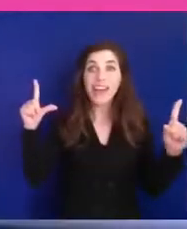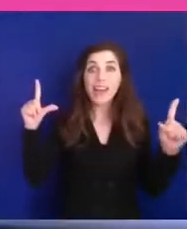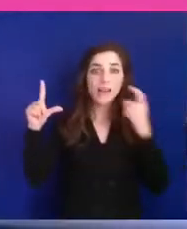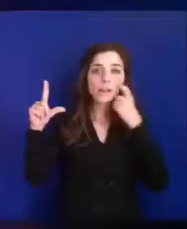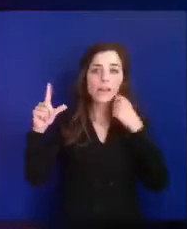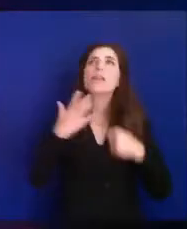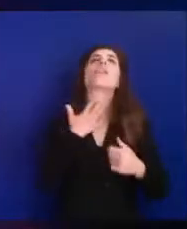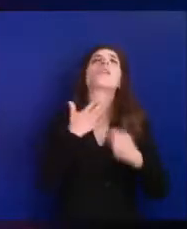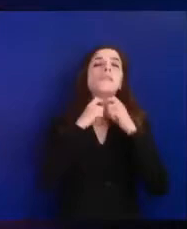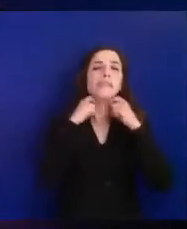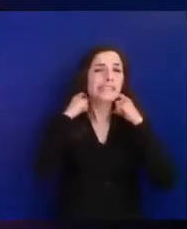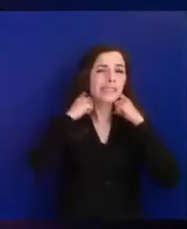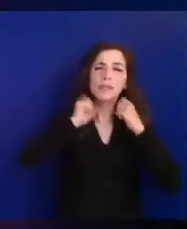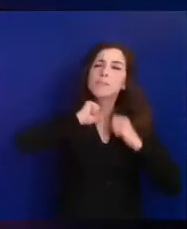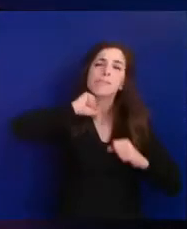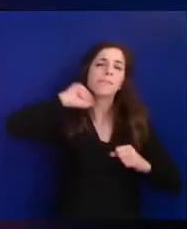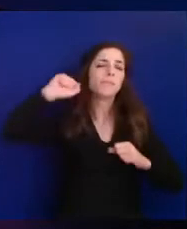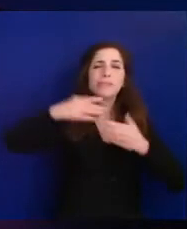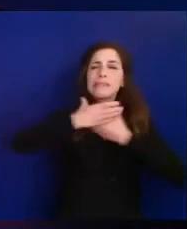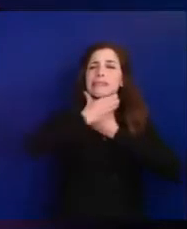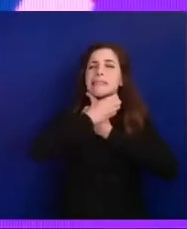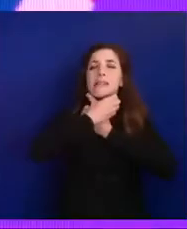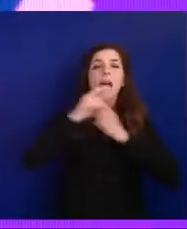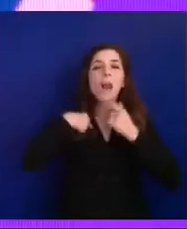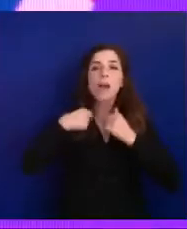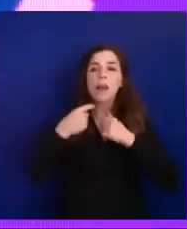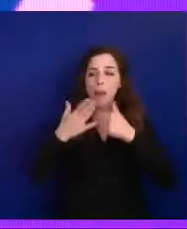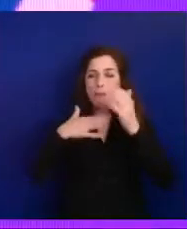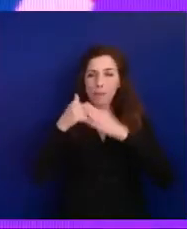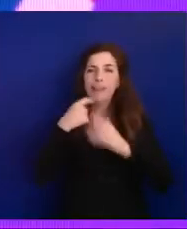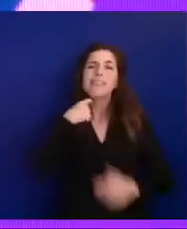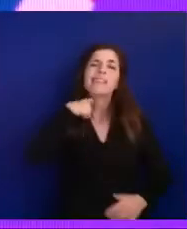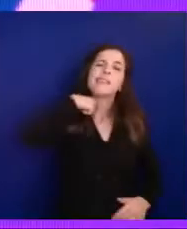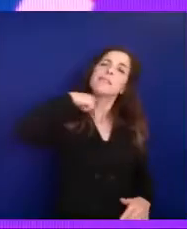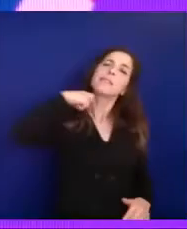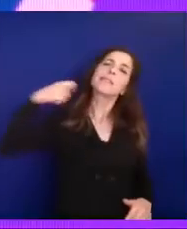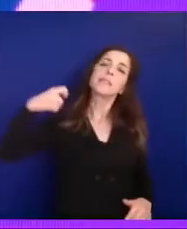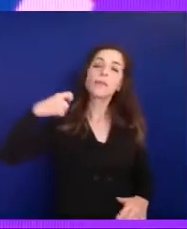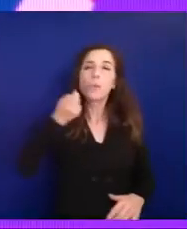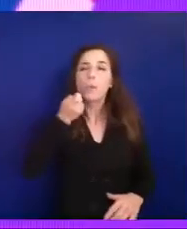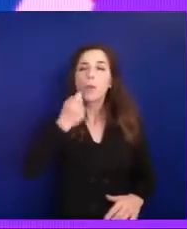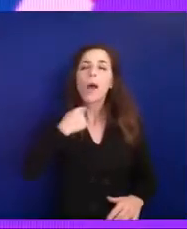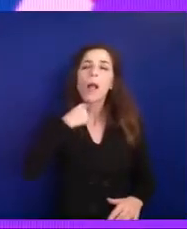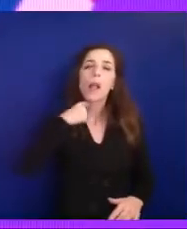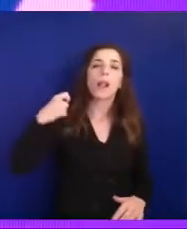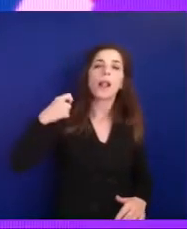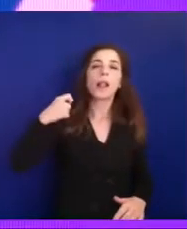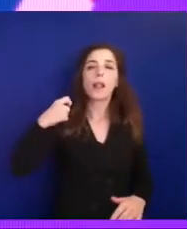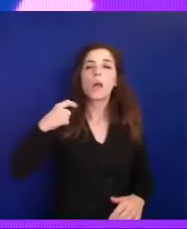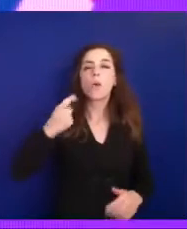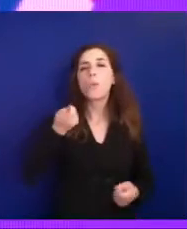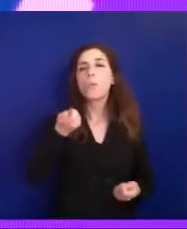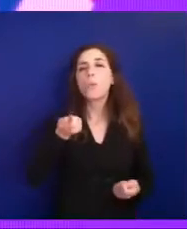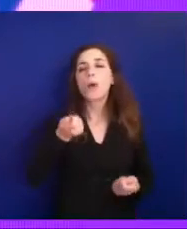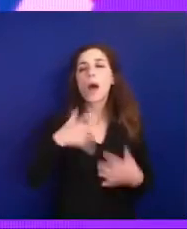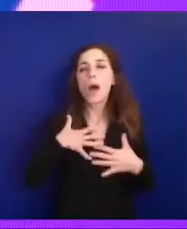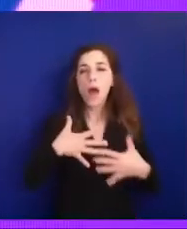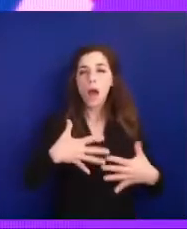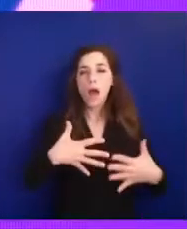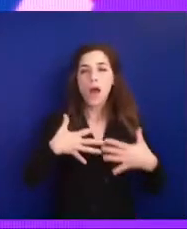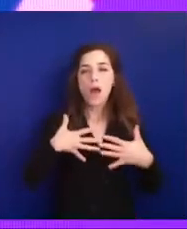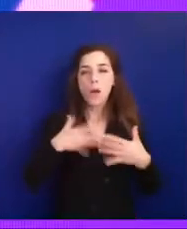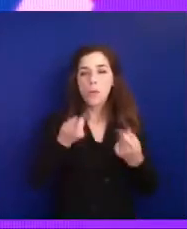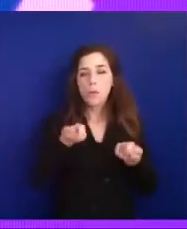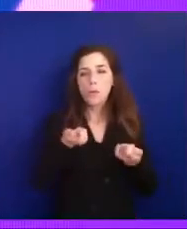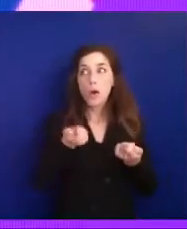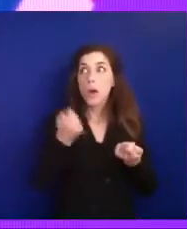ero riuscito ad allentare la stretta infilando le dita dentro al cappio per un attimo avevo ripreso a respirare ma quando se ne